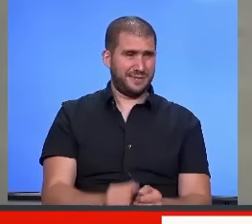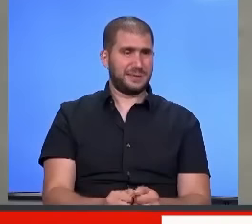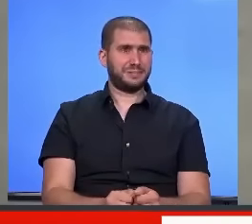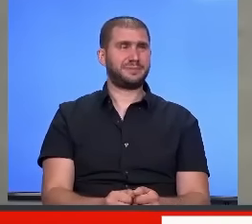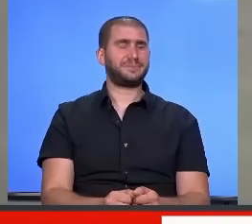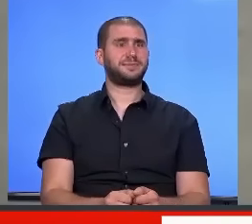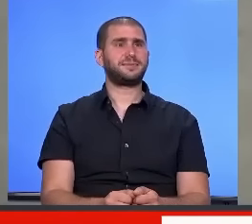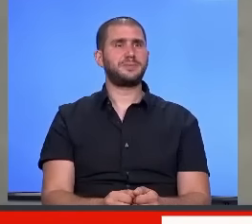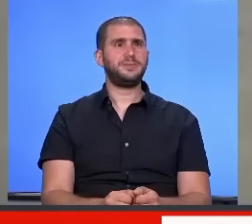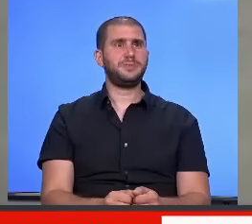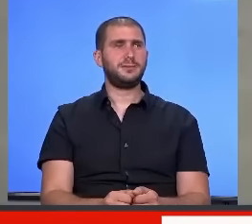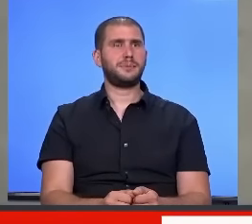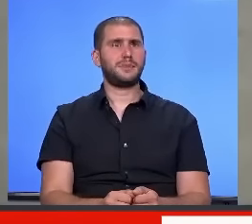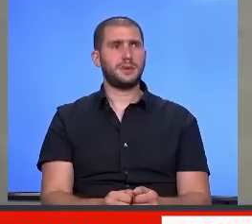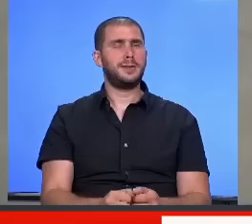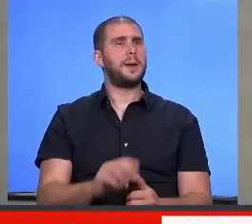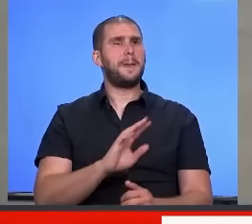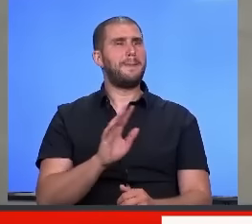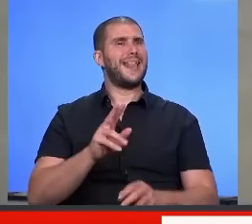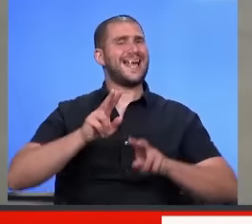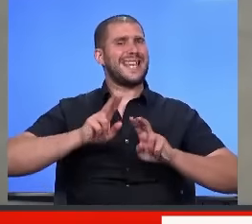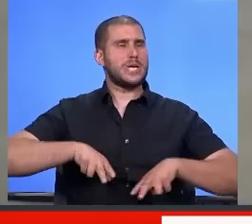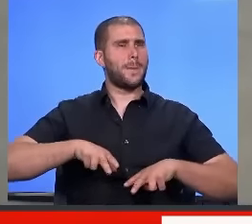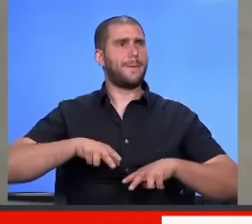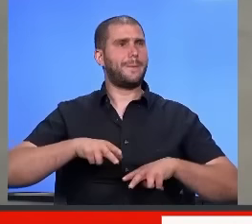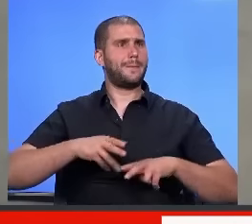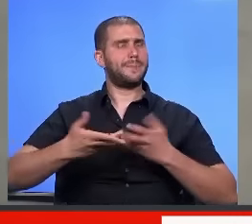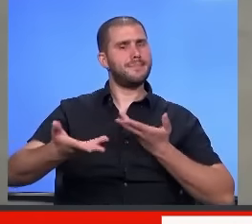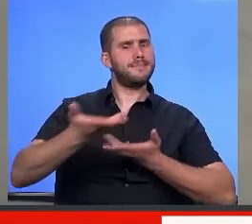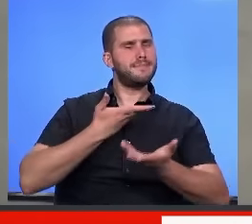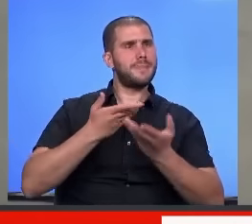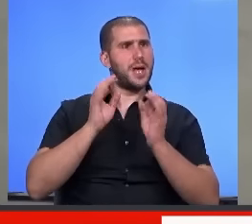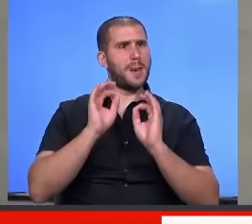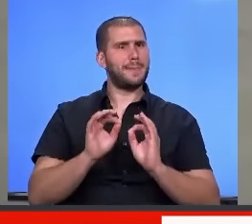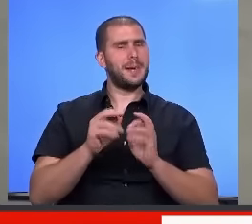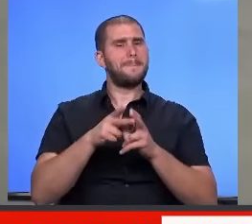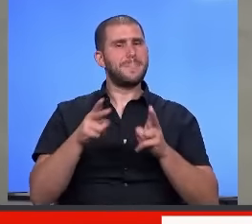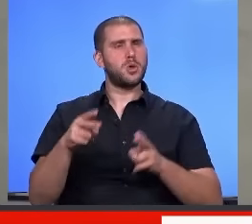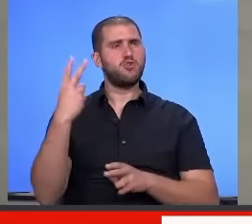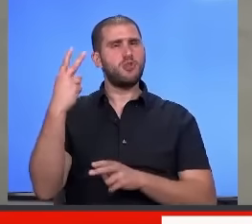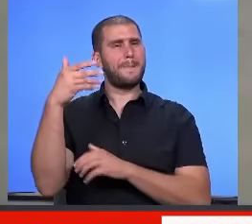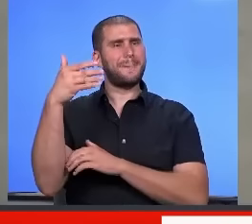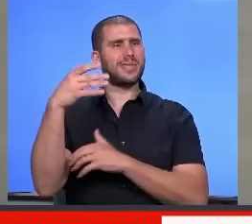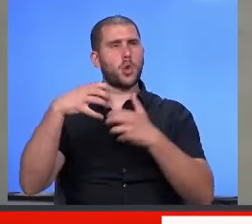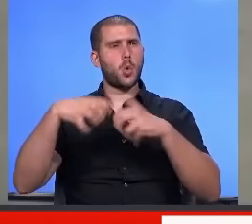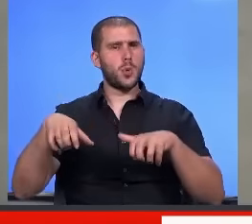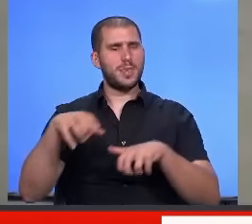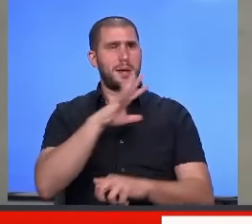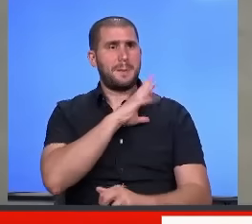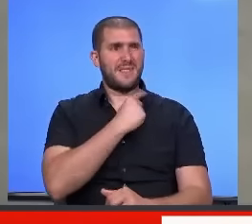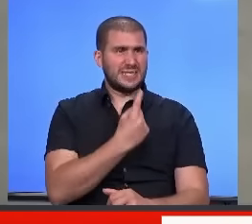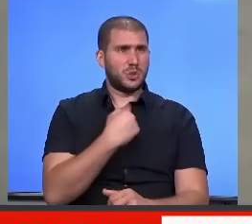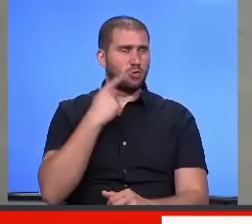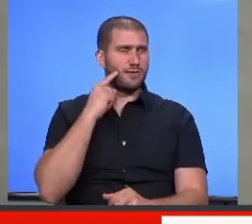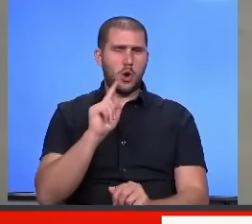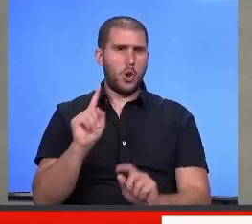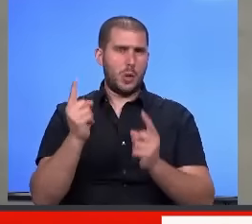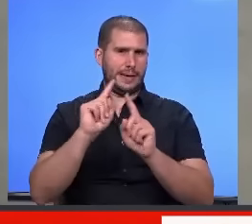أبيب خارج وجود مسار حقيقي لحل الدولتين في فلسطين أعتقد أنه